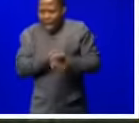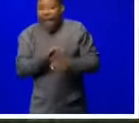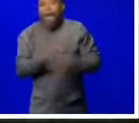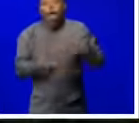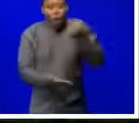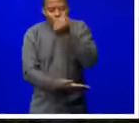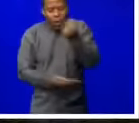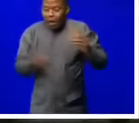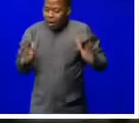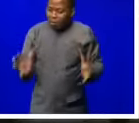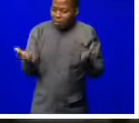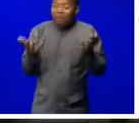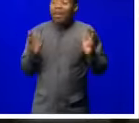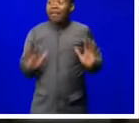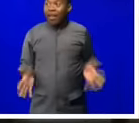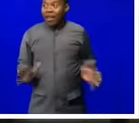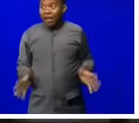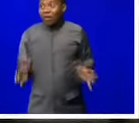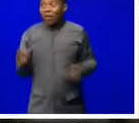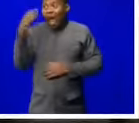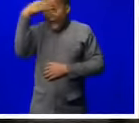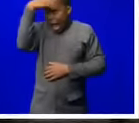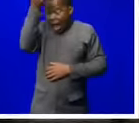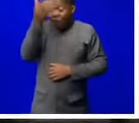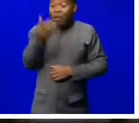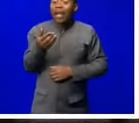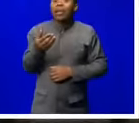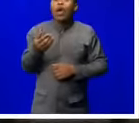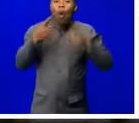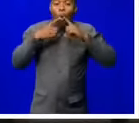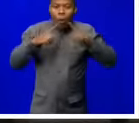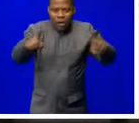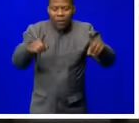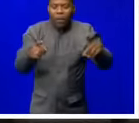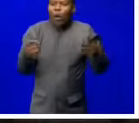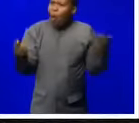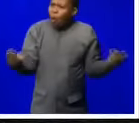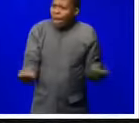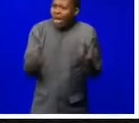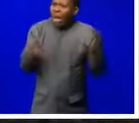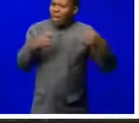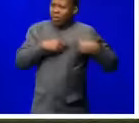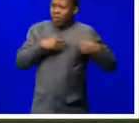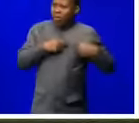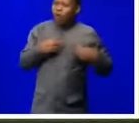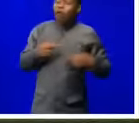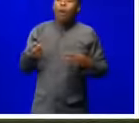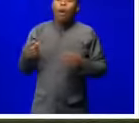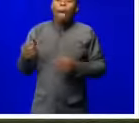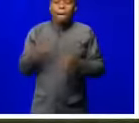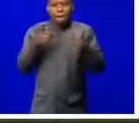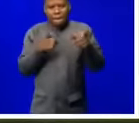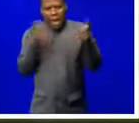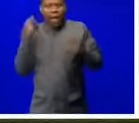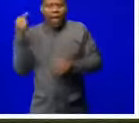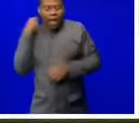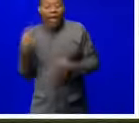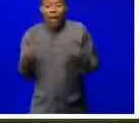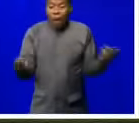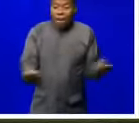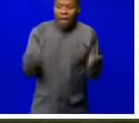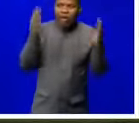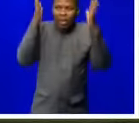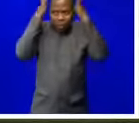ekuthuthukiseni imimango uhulumende uthi kunetigebengu letikhona even letihamba ticisa emaswati ngenhlavu nakutemidlalo liyicembu le-Young Buffaloes